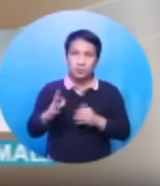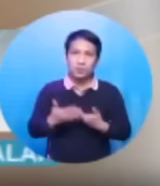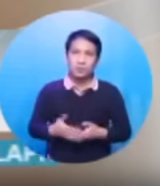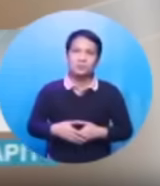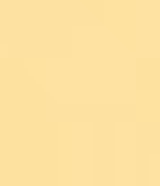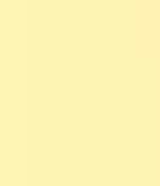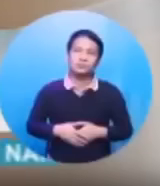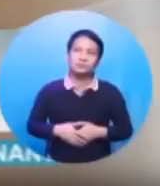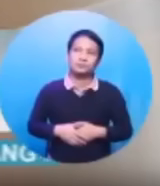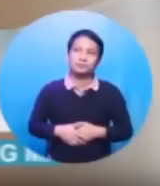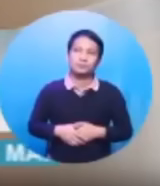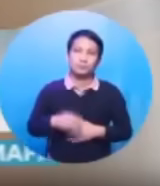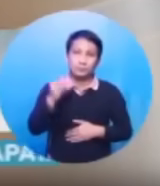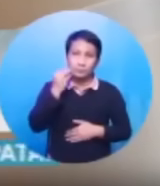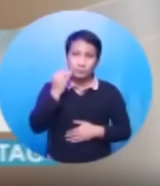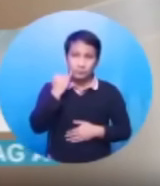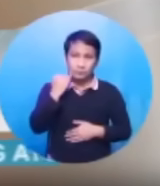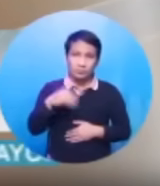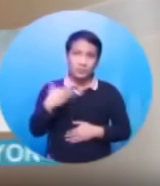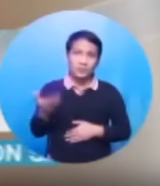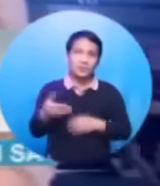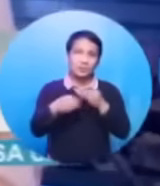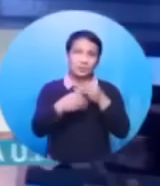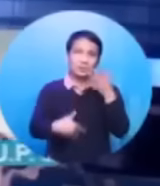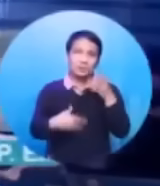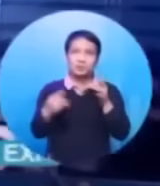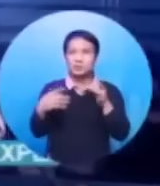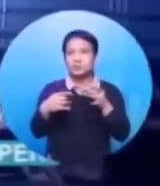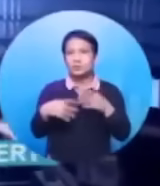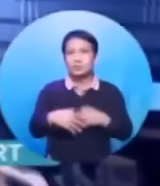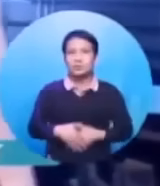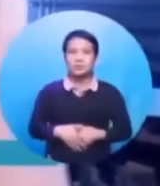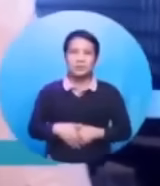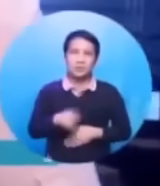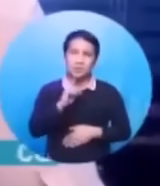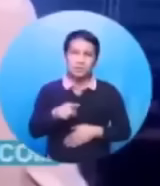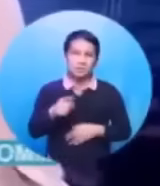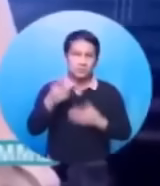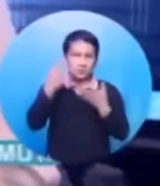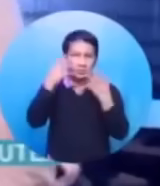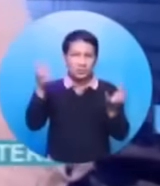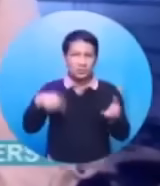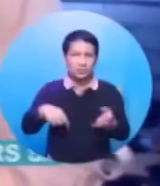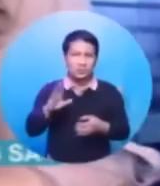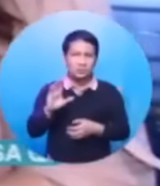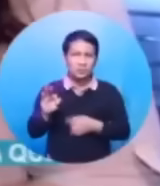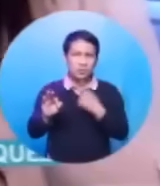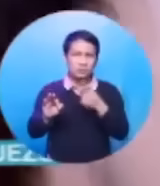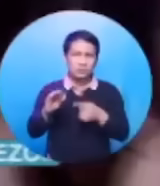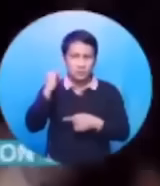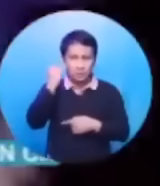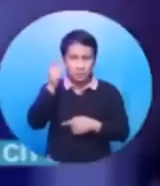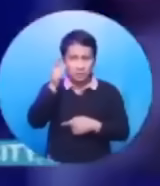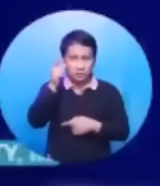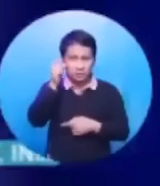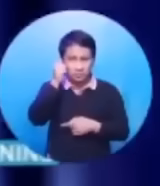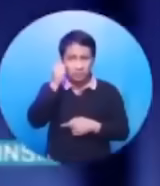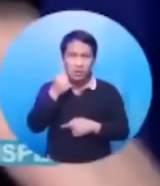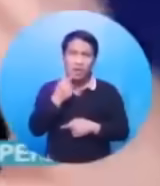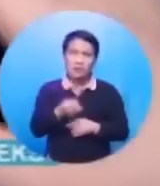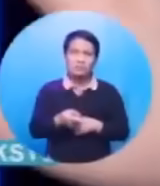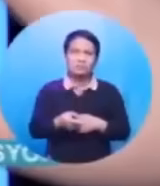lamang. Okay. MJ, anong sabi? Hola, Idol Rafi. Naiinis sila sa nobyo, no? Eto naman si John Lloyd Ramirez